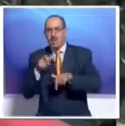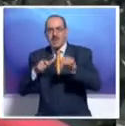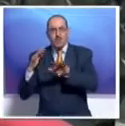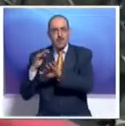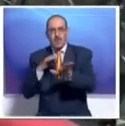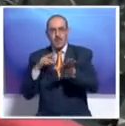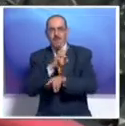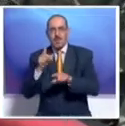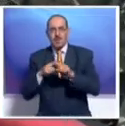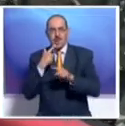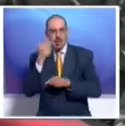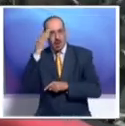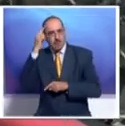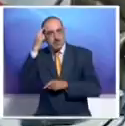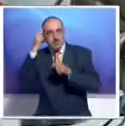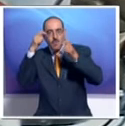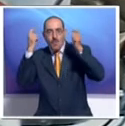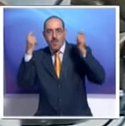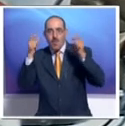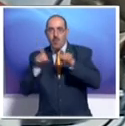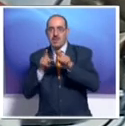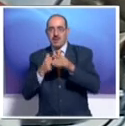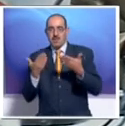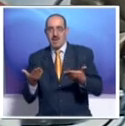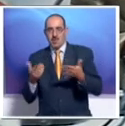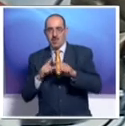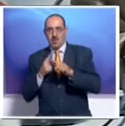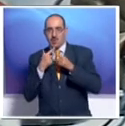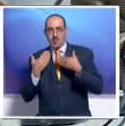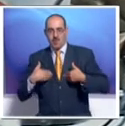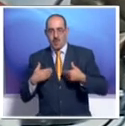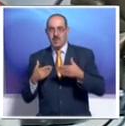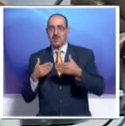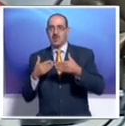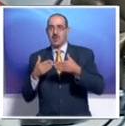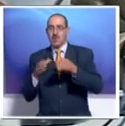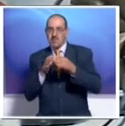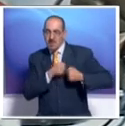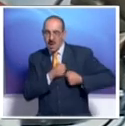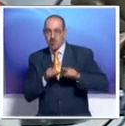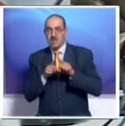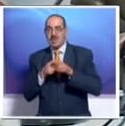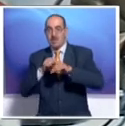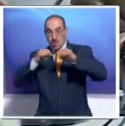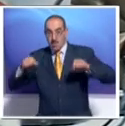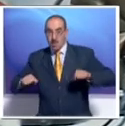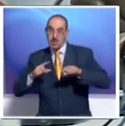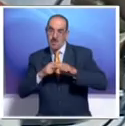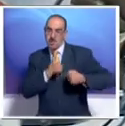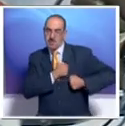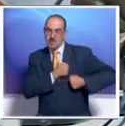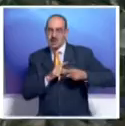ثمن. وإننا كقيادة عليا للجيش الوطني الشعبي وأمام المسؤولية التاريخية